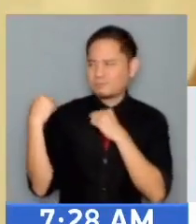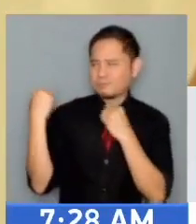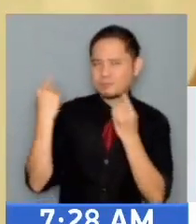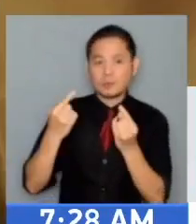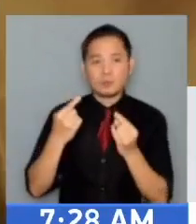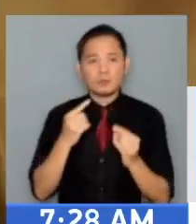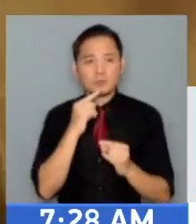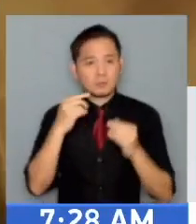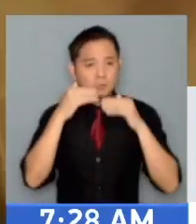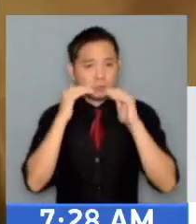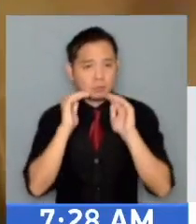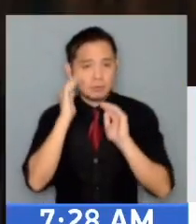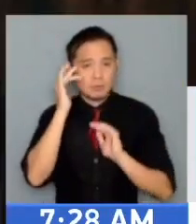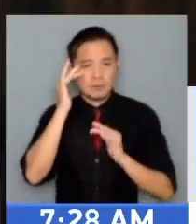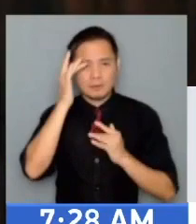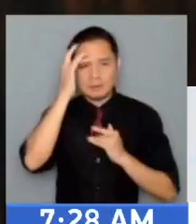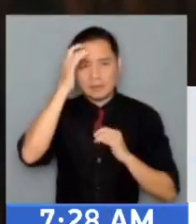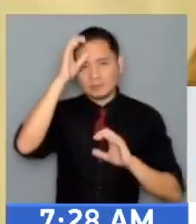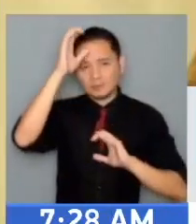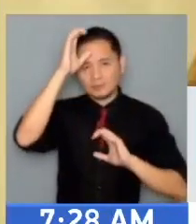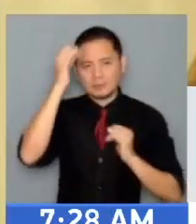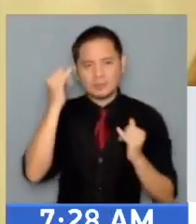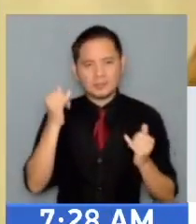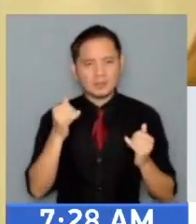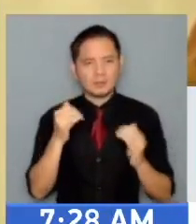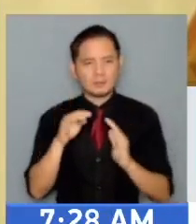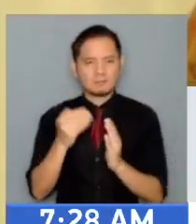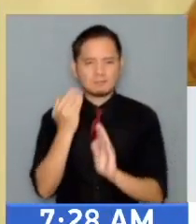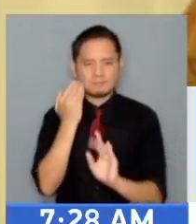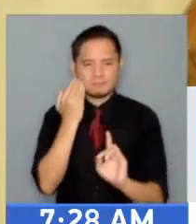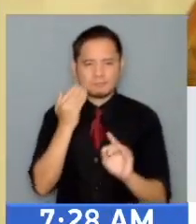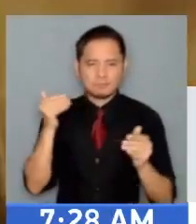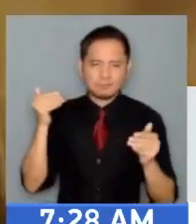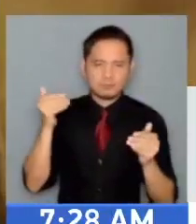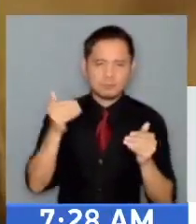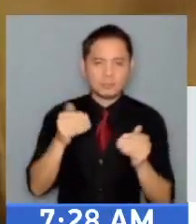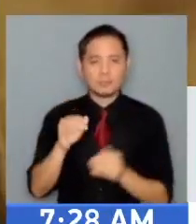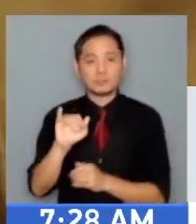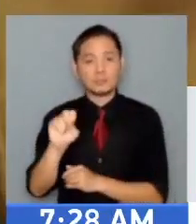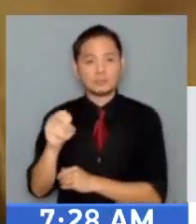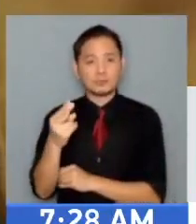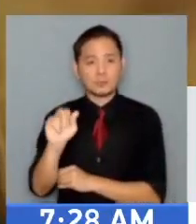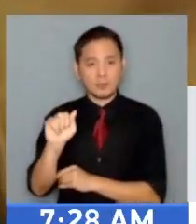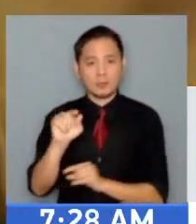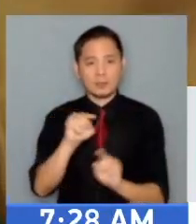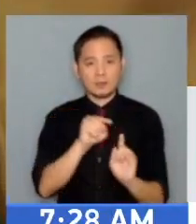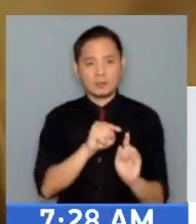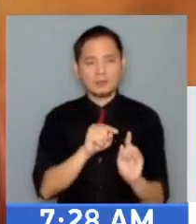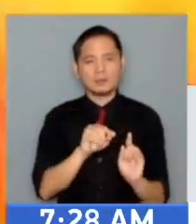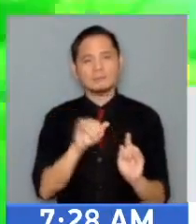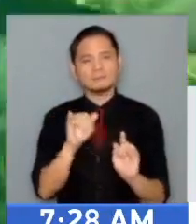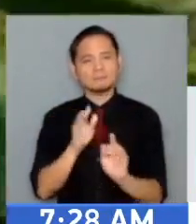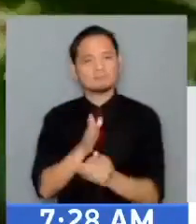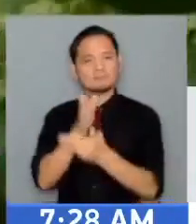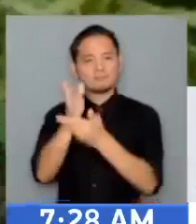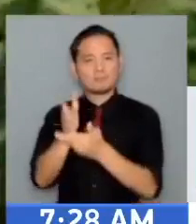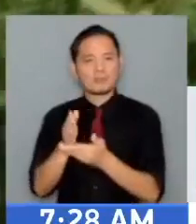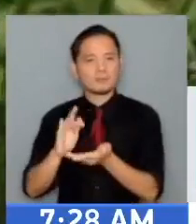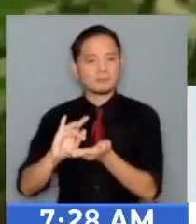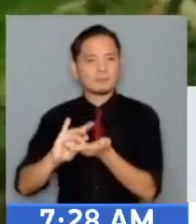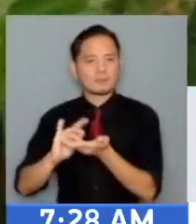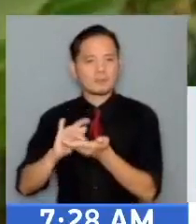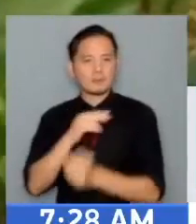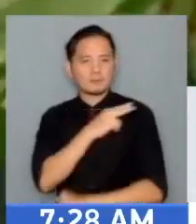na ang kondisyon. Samantala, si Renz, played by Joshua Garcia, nagtungo sa isang mental facility para gamutin ang mental